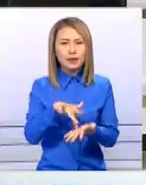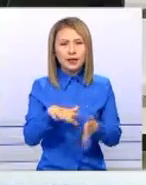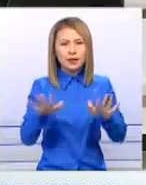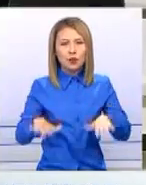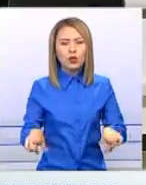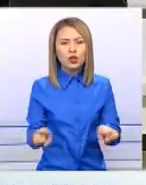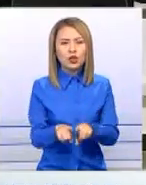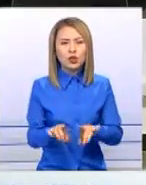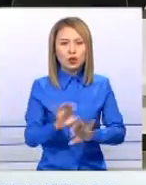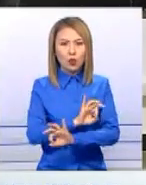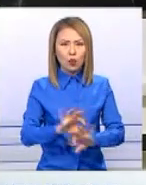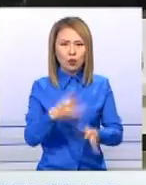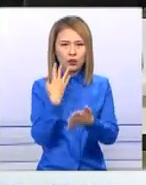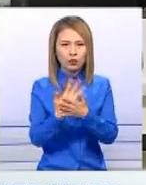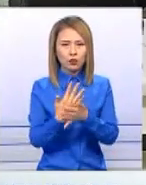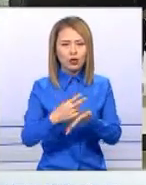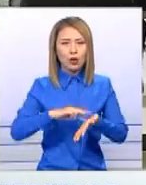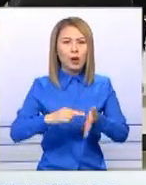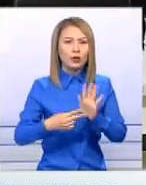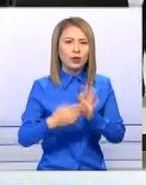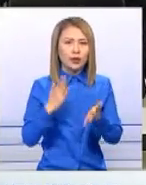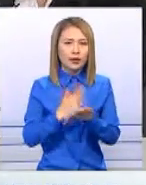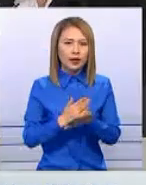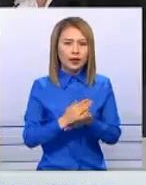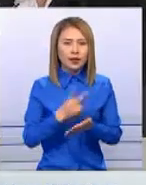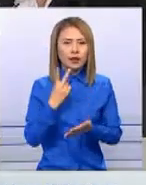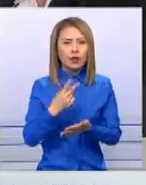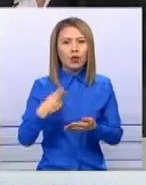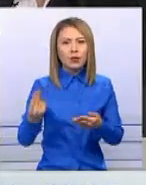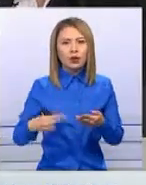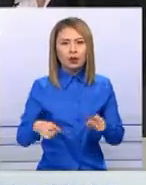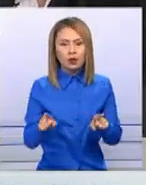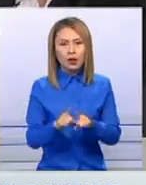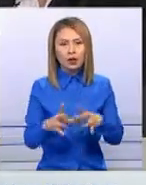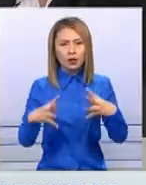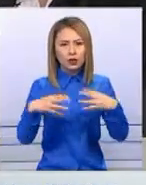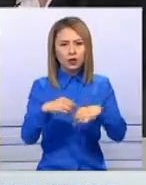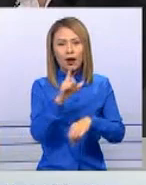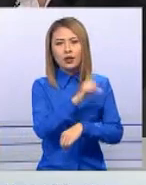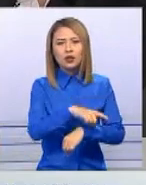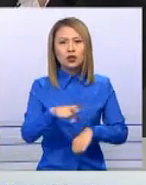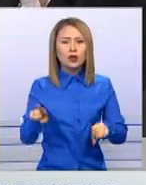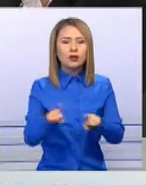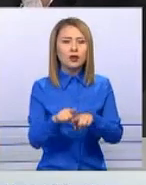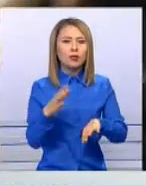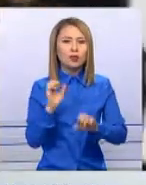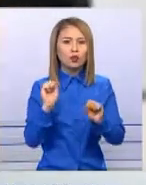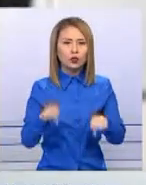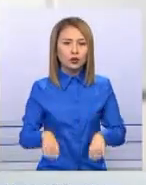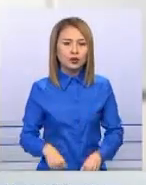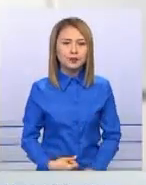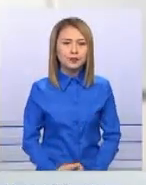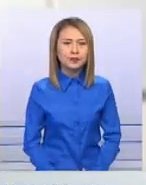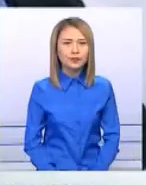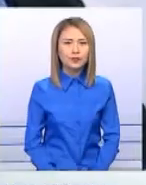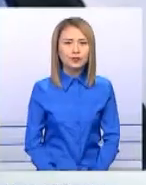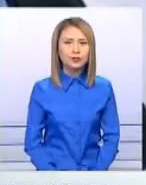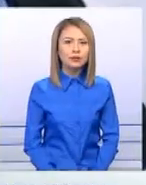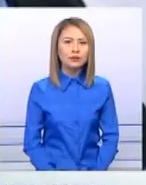орталығының қызметкерлері де осы жерде көрсету жоспарланып отыр. Бұл екі қолға бір күрек таппай жүргендердің жағдайын жасауға бағытталған.